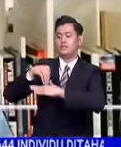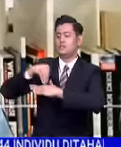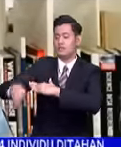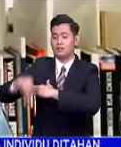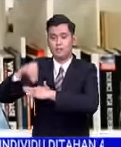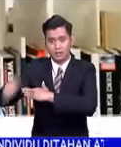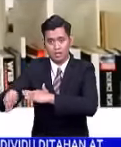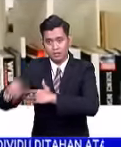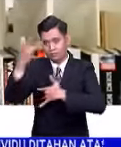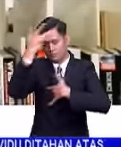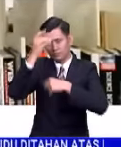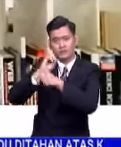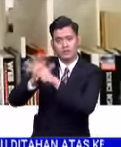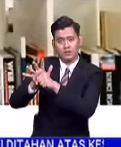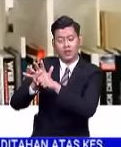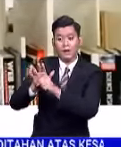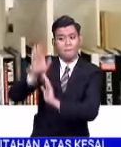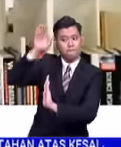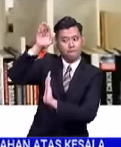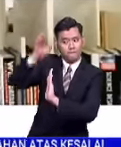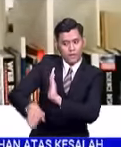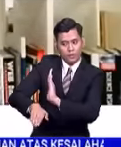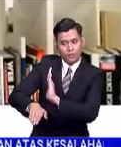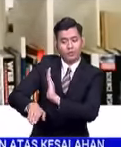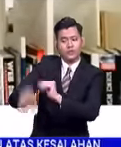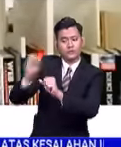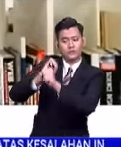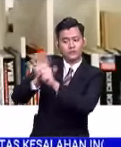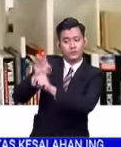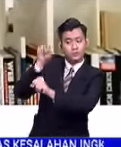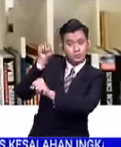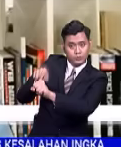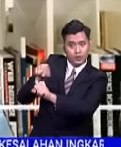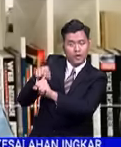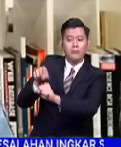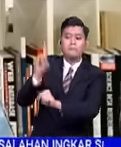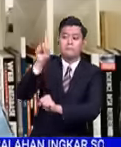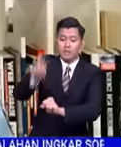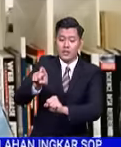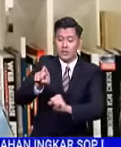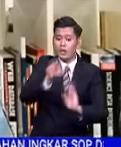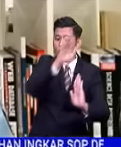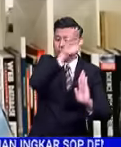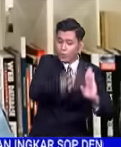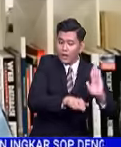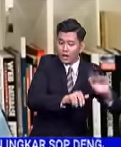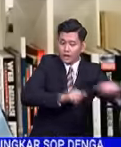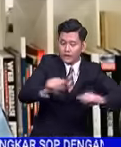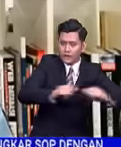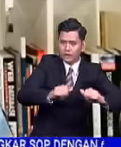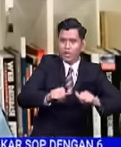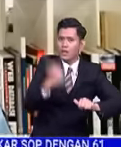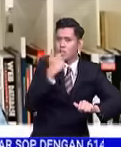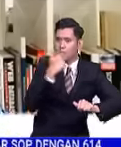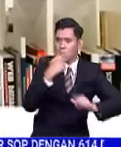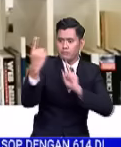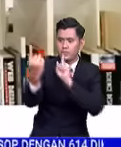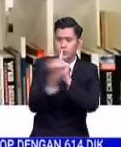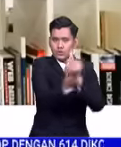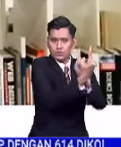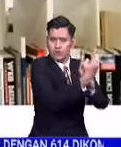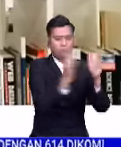mengurangkan penularan virus melalui pengurangan aktiviti-aktiviti yang melibatkan pertemuan bersemuka